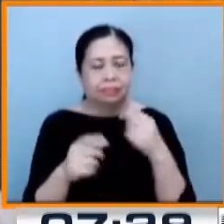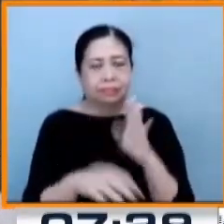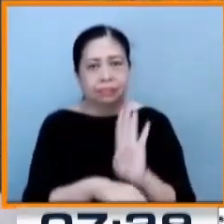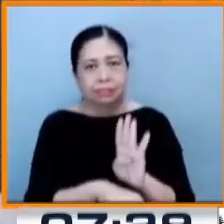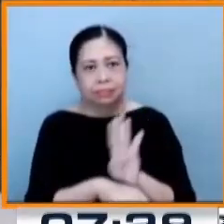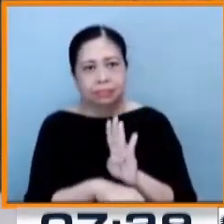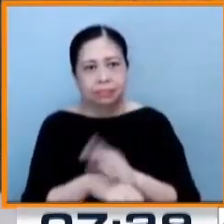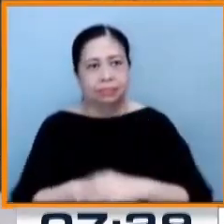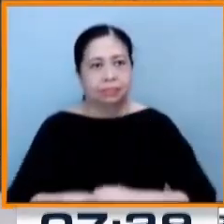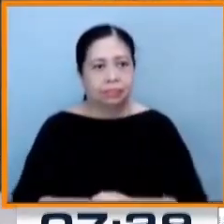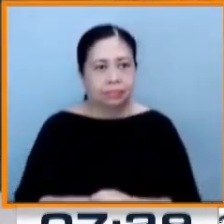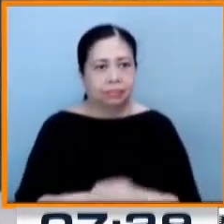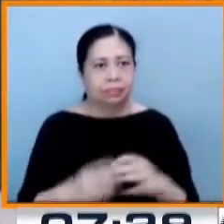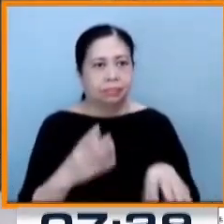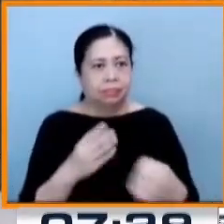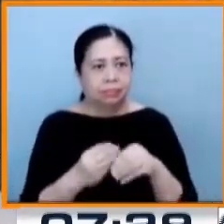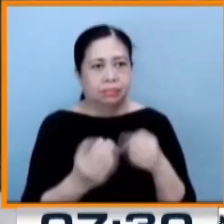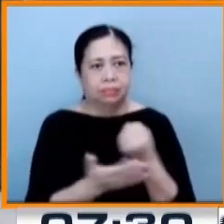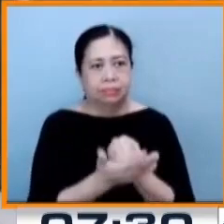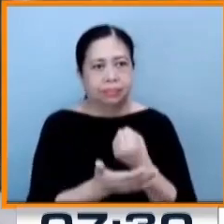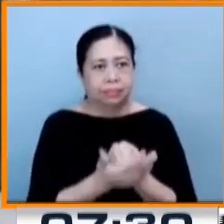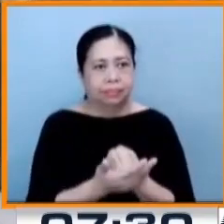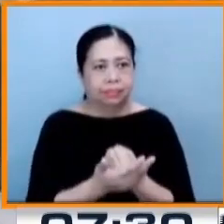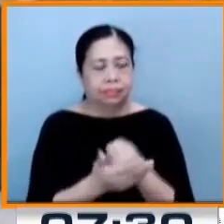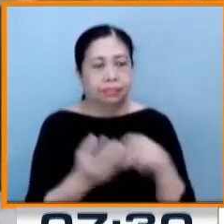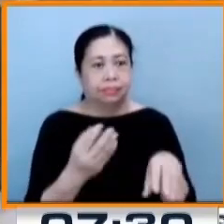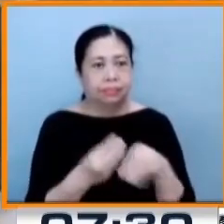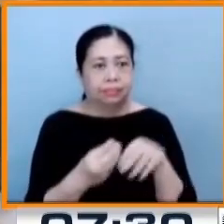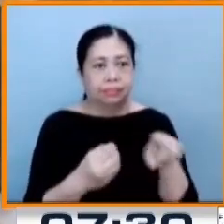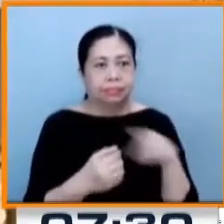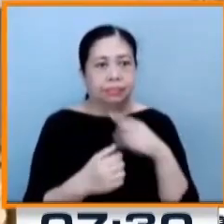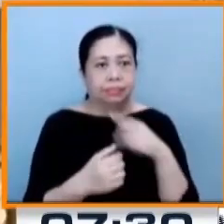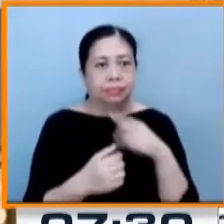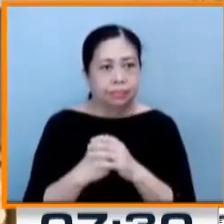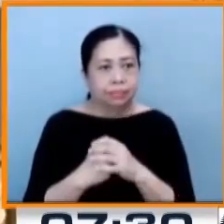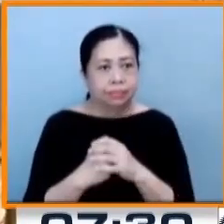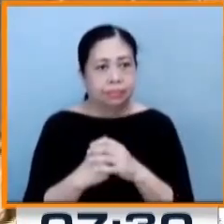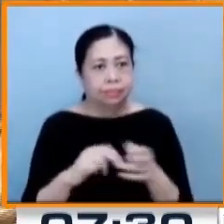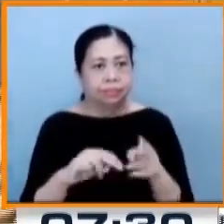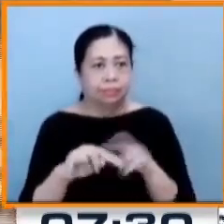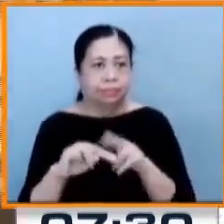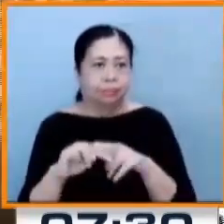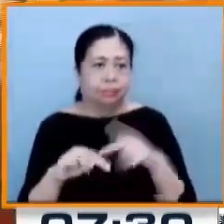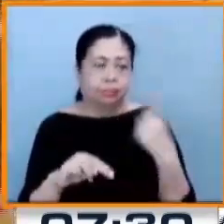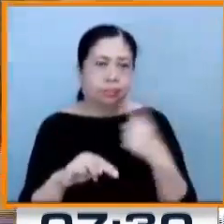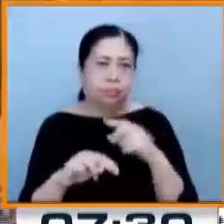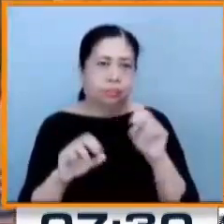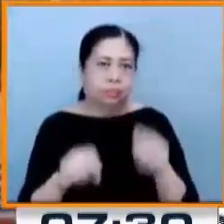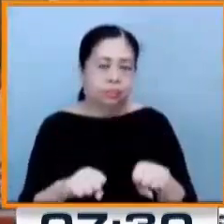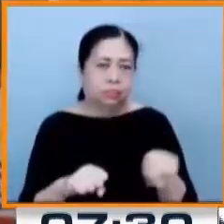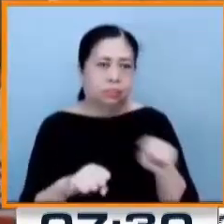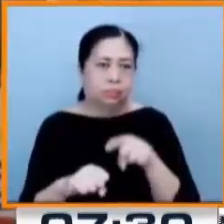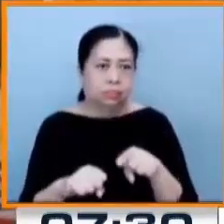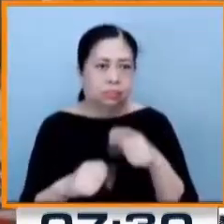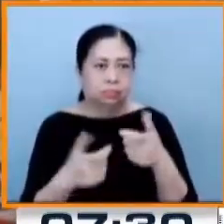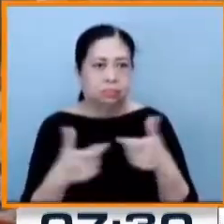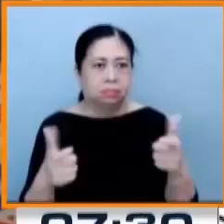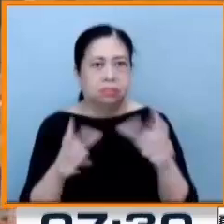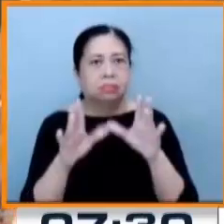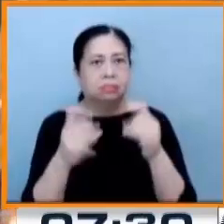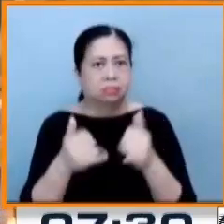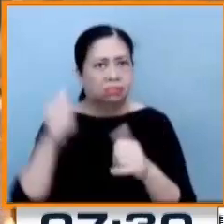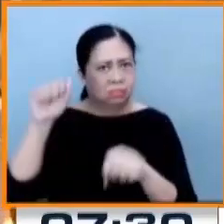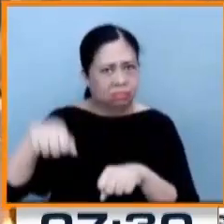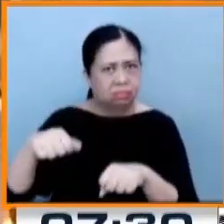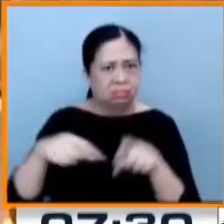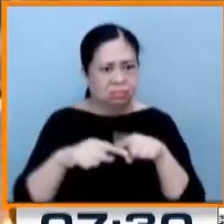karagdagang sweldo. Dagdag pa ni De Leon, dagdag sa minimum wage lamang ang kakayanin ng mga malalaking kumpanya sa oras na maisabatas